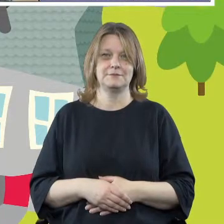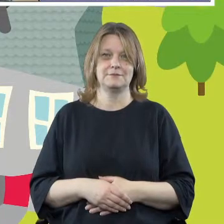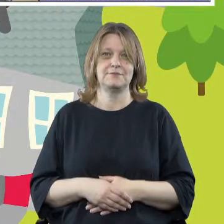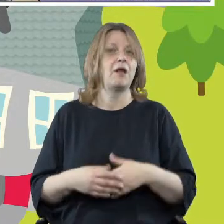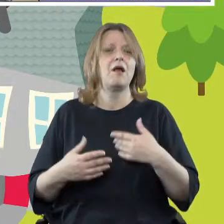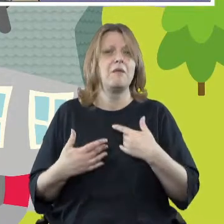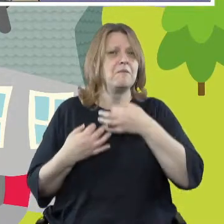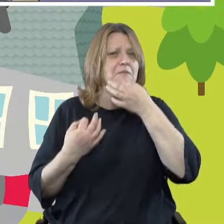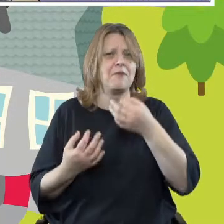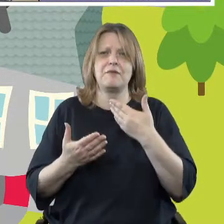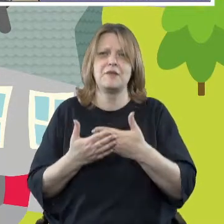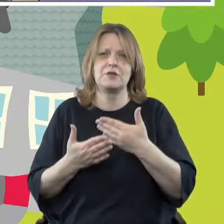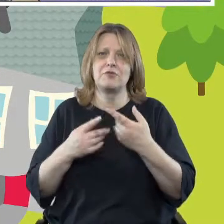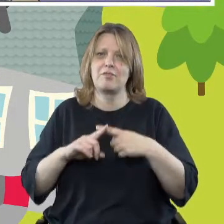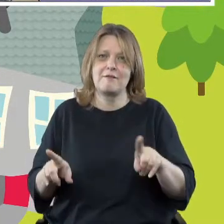Dlaczego nie można grać no właśnie.